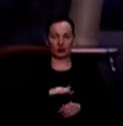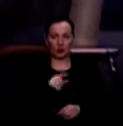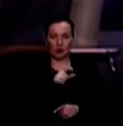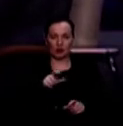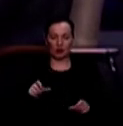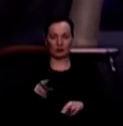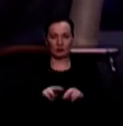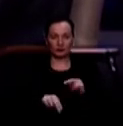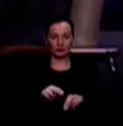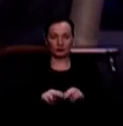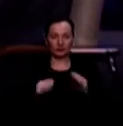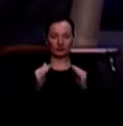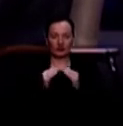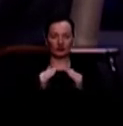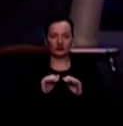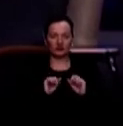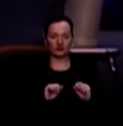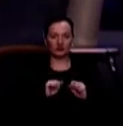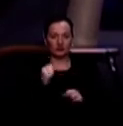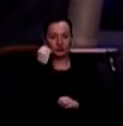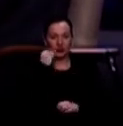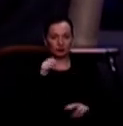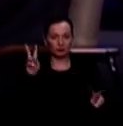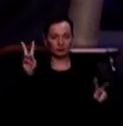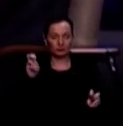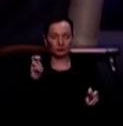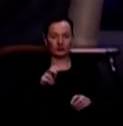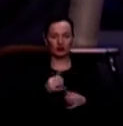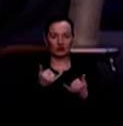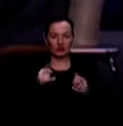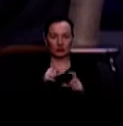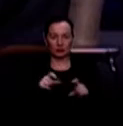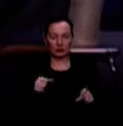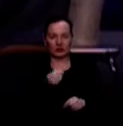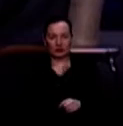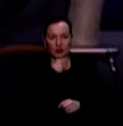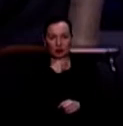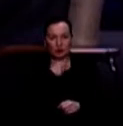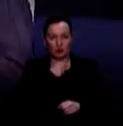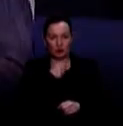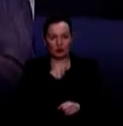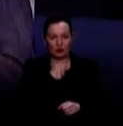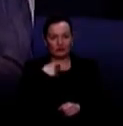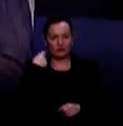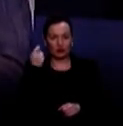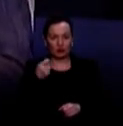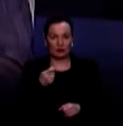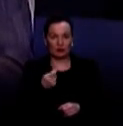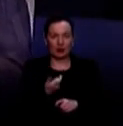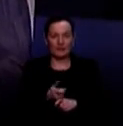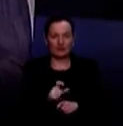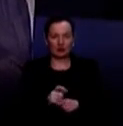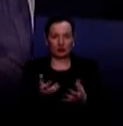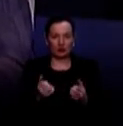там захищеної старості, наприклад, там для людей старшого віку. Якщо так говорити, то ОТГ більше отримували цих коштів з